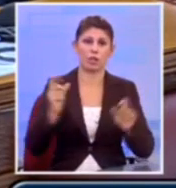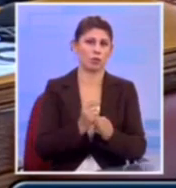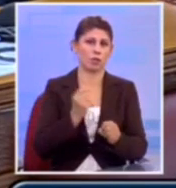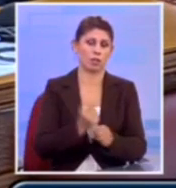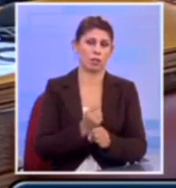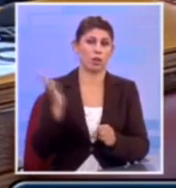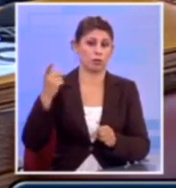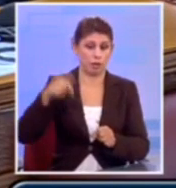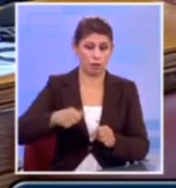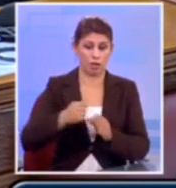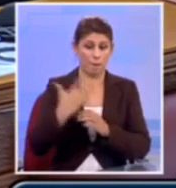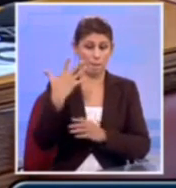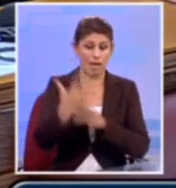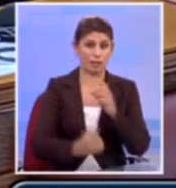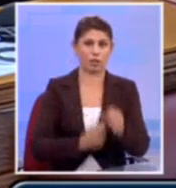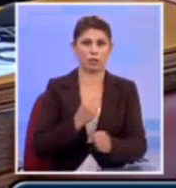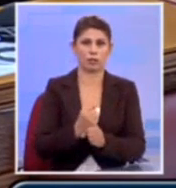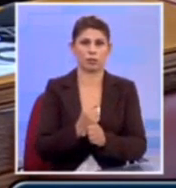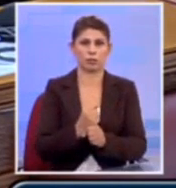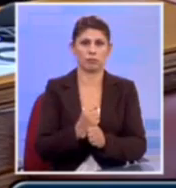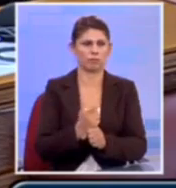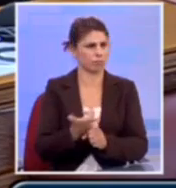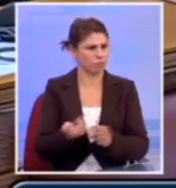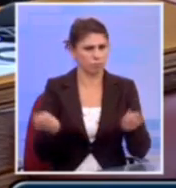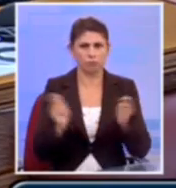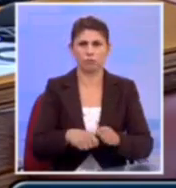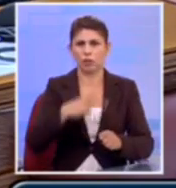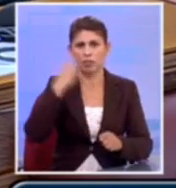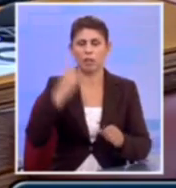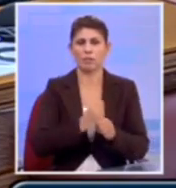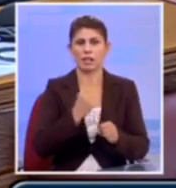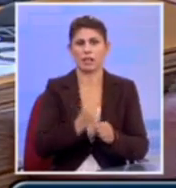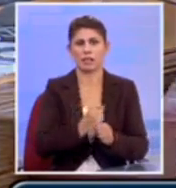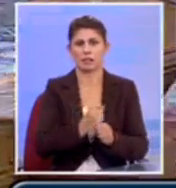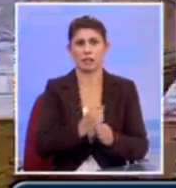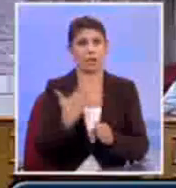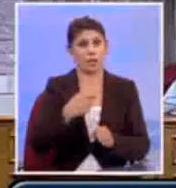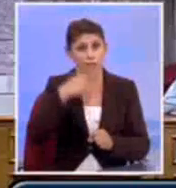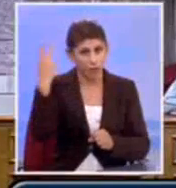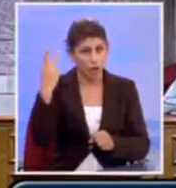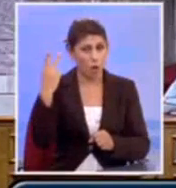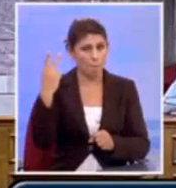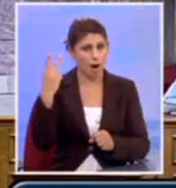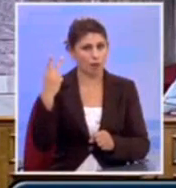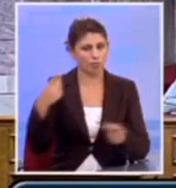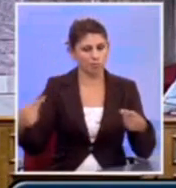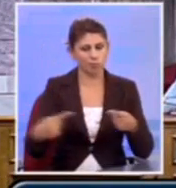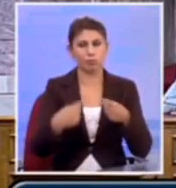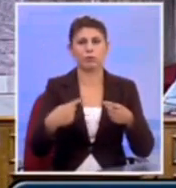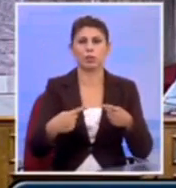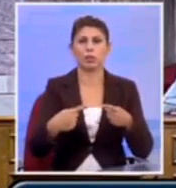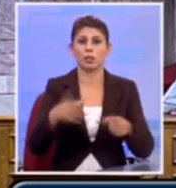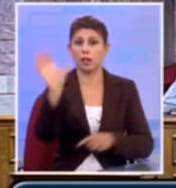εργασίας, όταν εδώ και 5 χρόνια στερούν το ίδιο το δικαίωμα στην εργασία. Έχει δικαίωμα να συγκρουστεί και